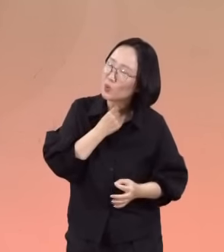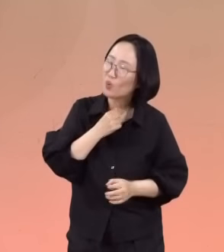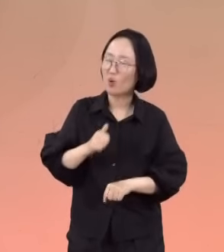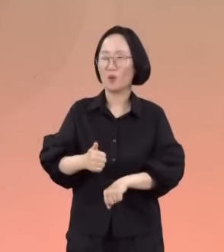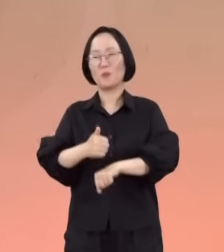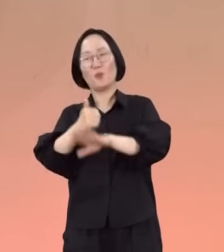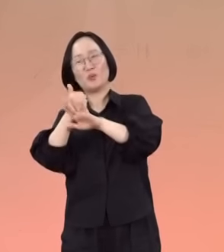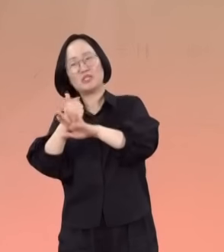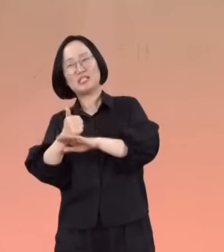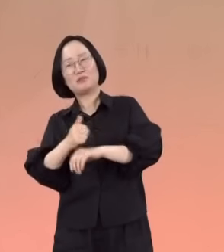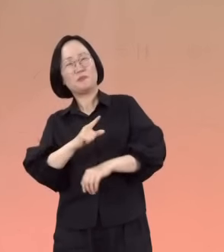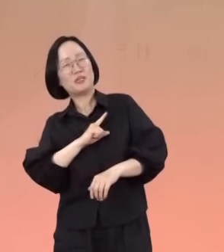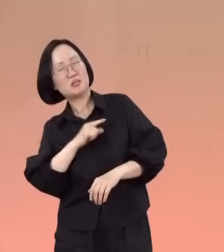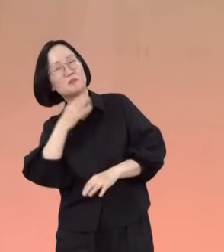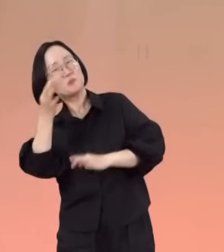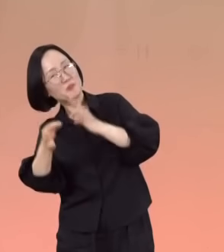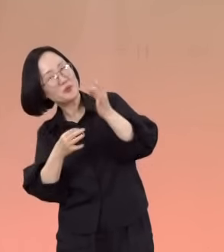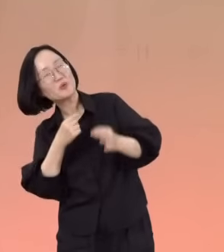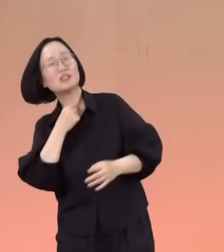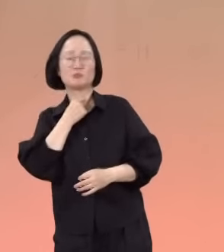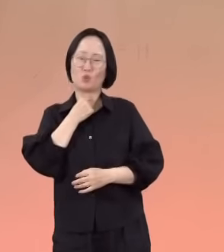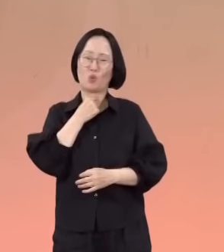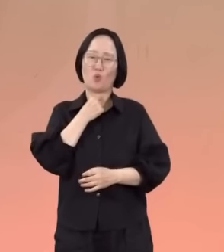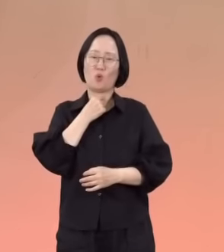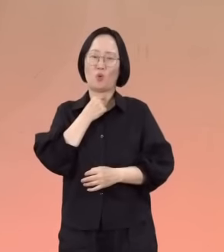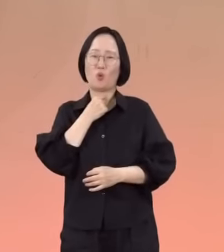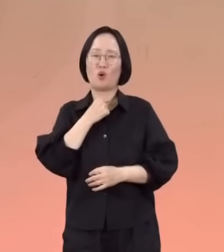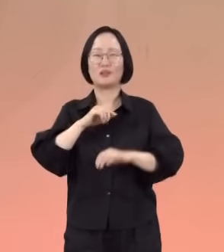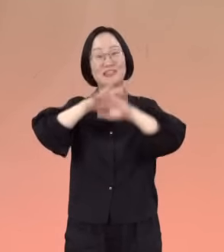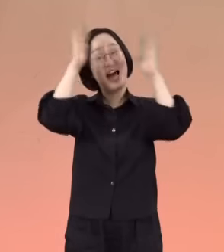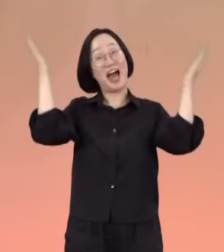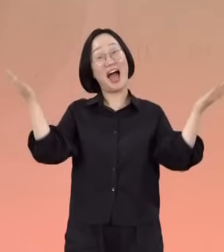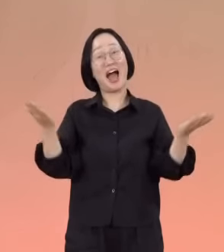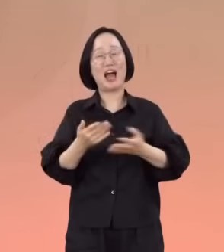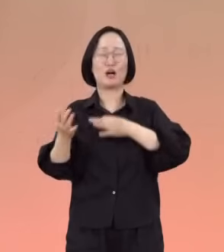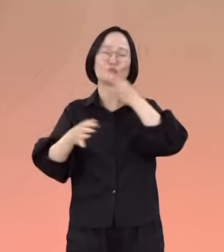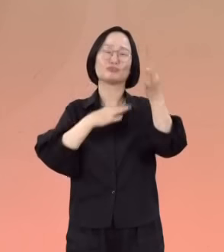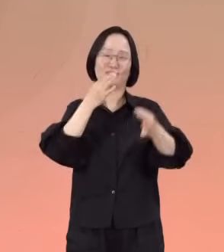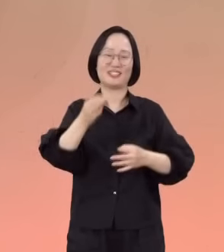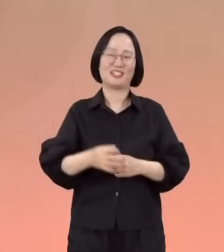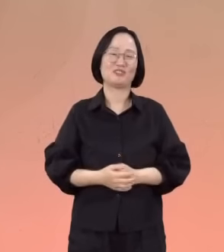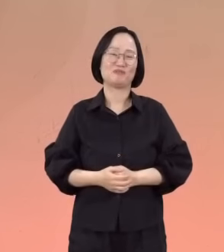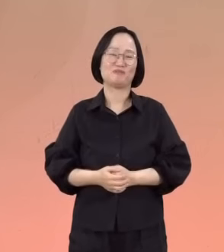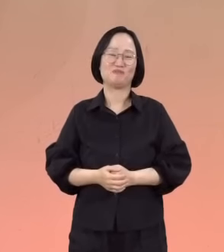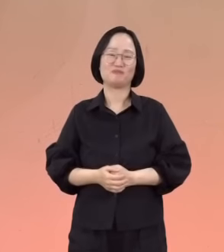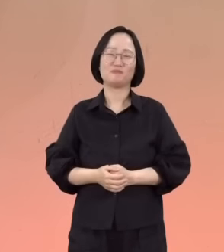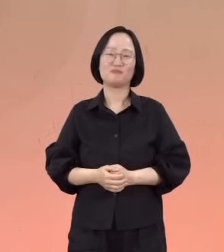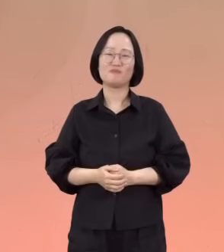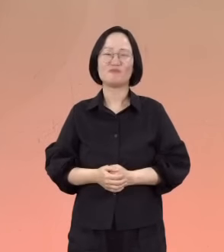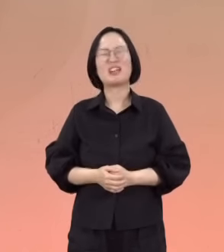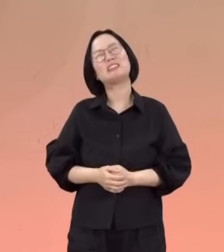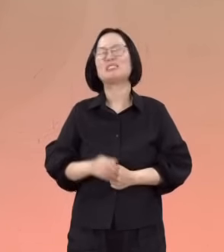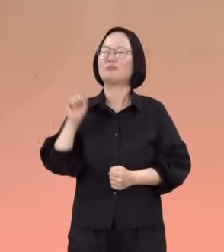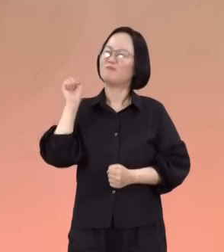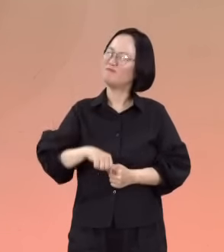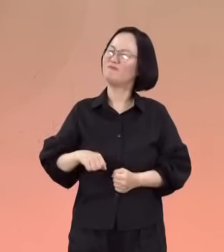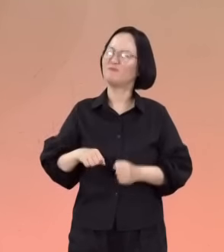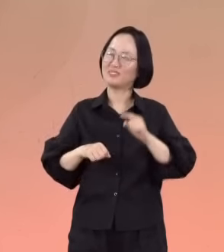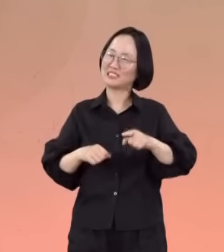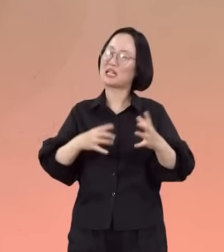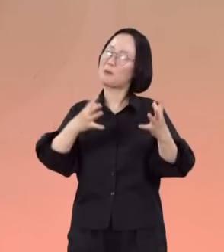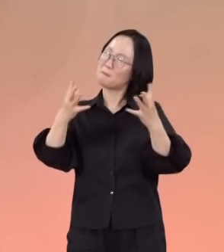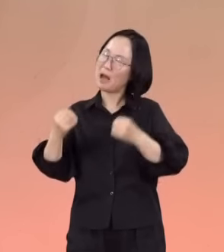싶고 에라이 모르겠다 그냥 다 부르자 그래서 다 부르신다는 거예요 그러 사신 말씀이 아 이렇게 부르다